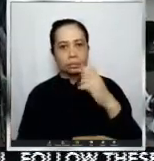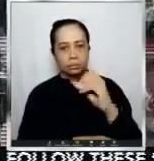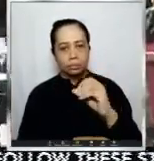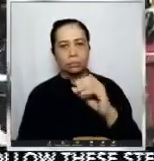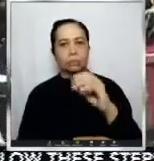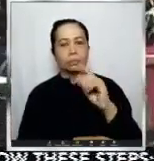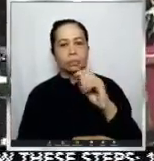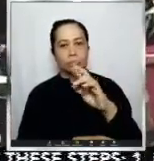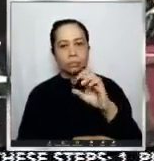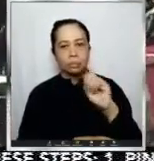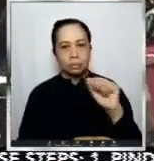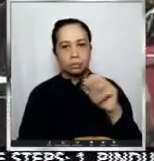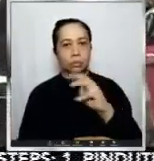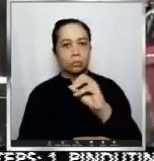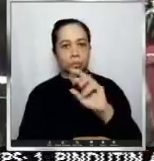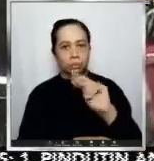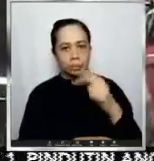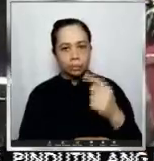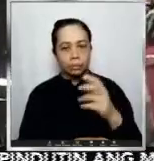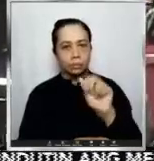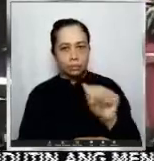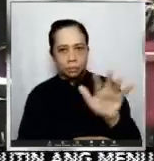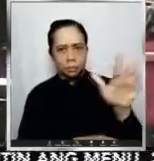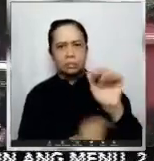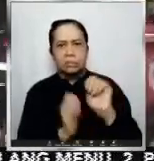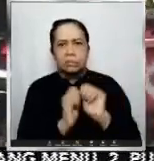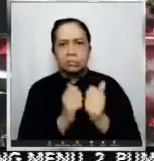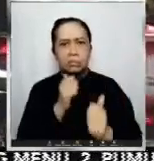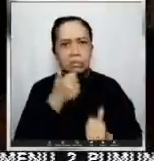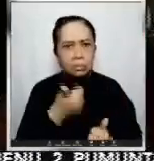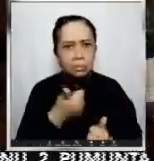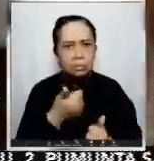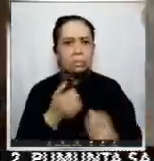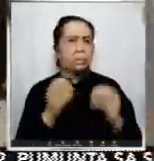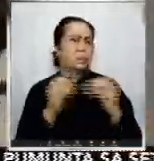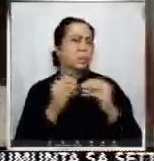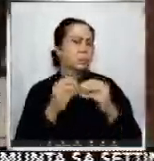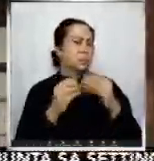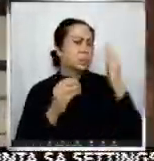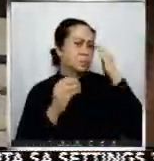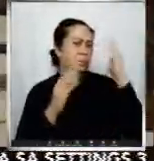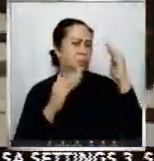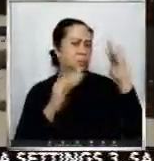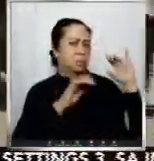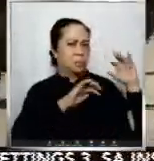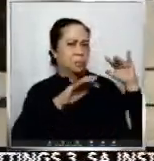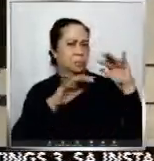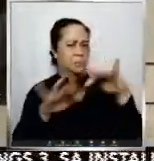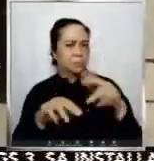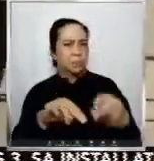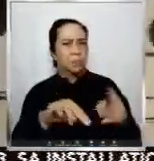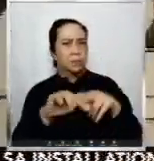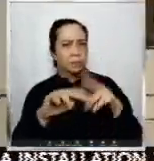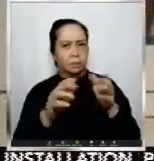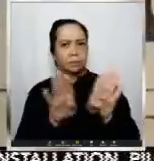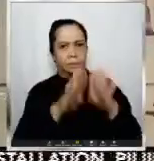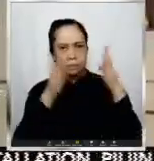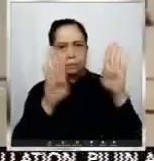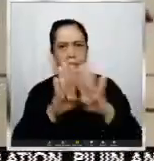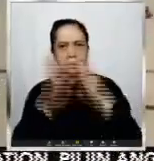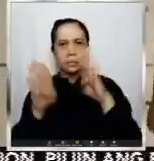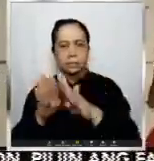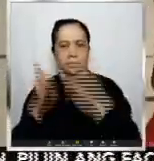maraming papasok dahil nadagdagan ang mga industriyang pwede na muling mag-operate? Kabilang sa mga sasalubong sa mga papasok sa trabaho, ang